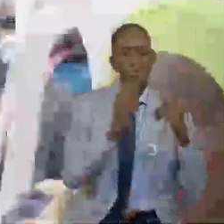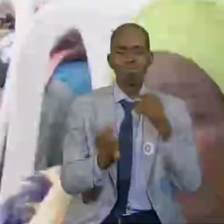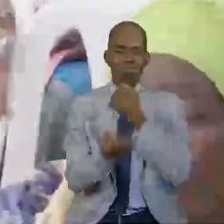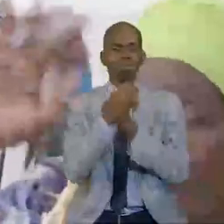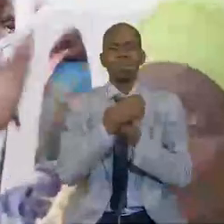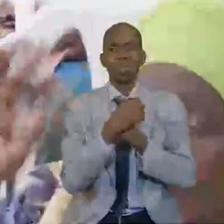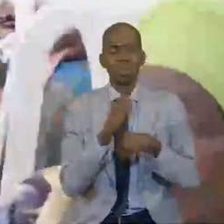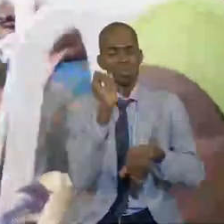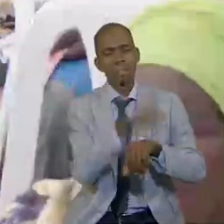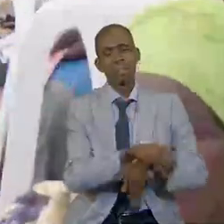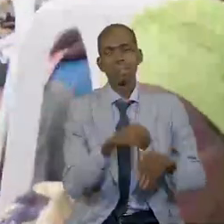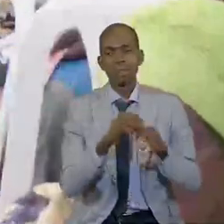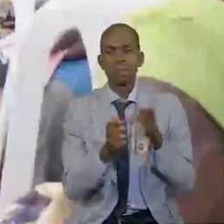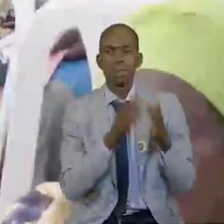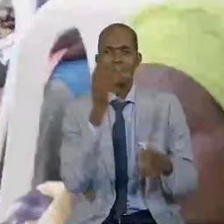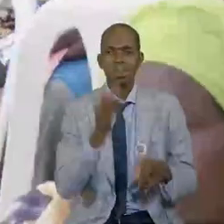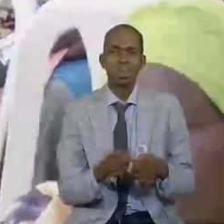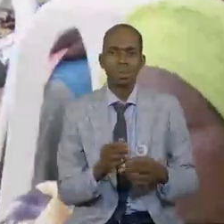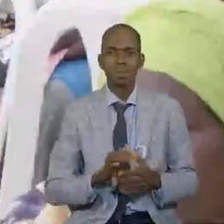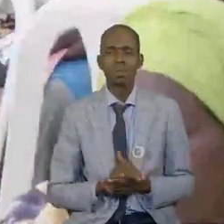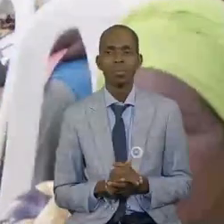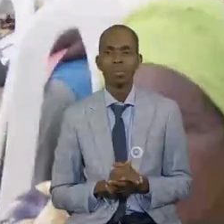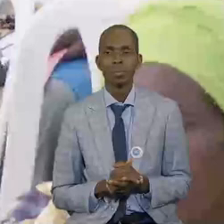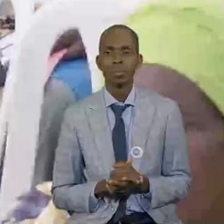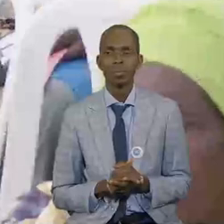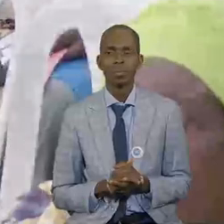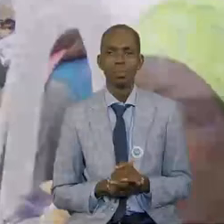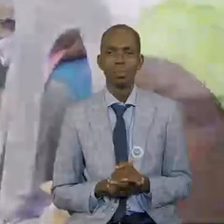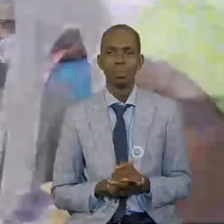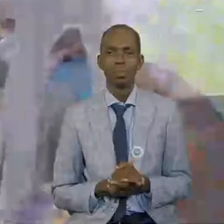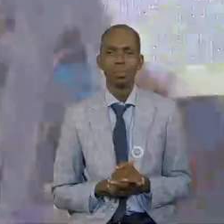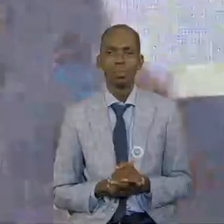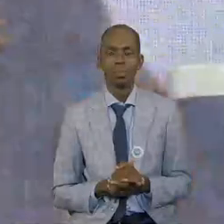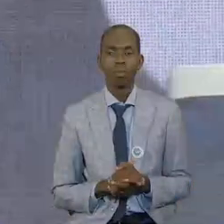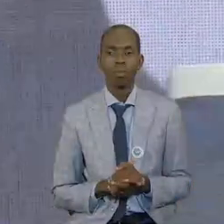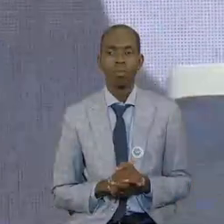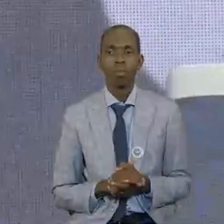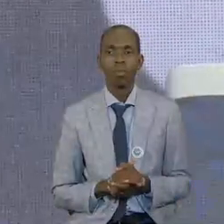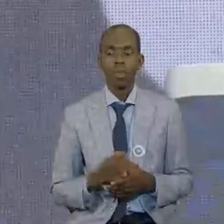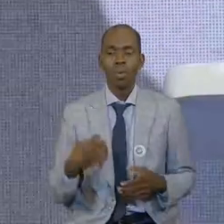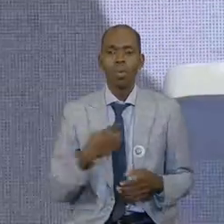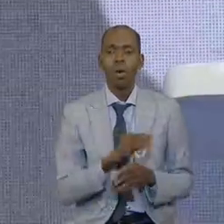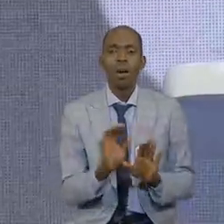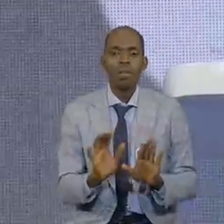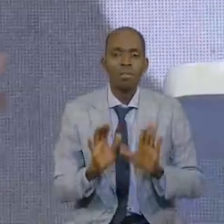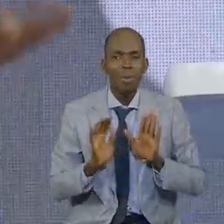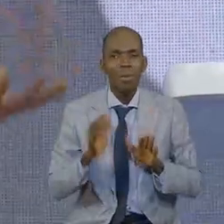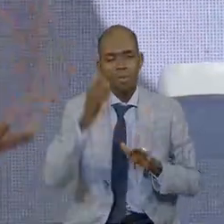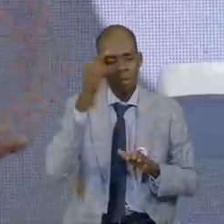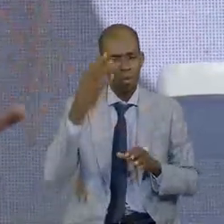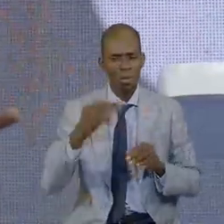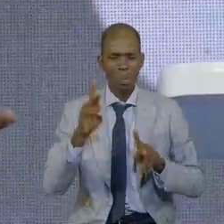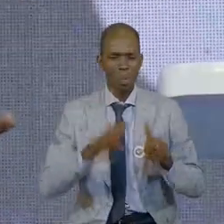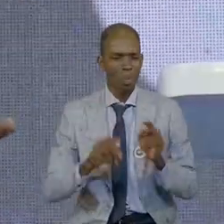vas invoquer le nom de Jésus, ces gens-là vont prendre la fuite. Ils seront vaincus au nom de Jésus. So the powerless people that